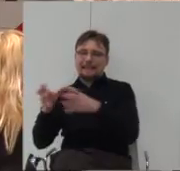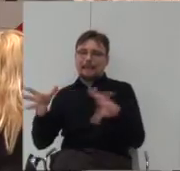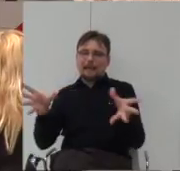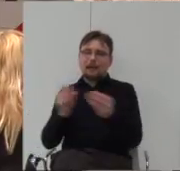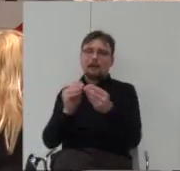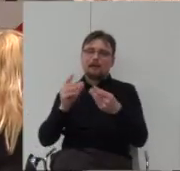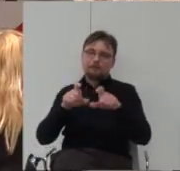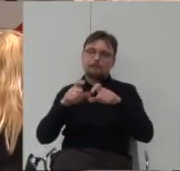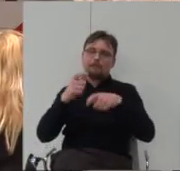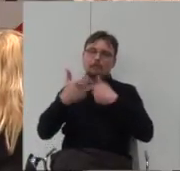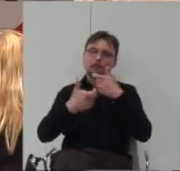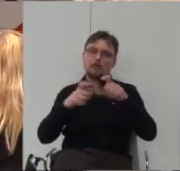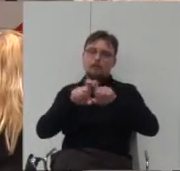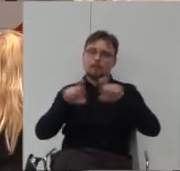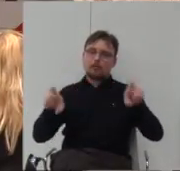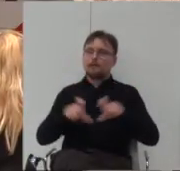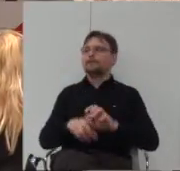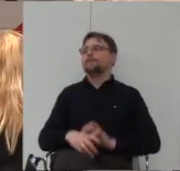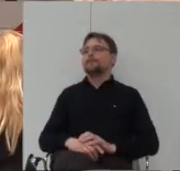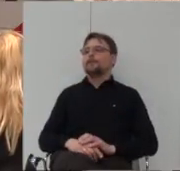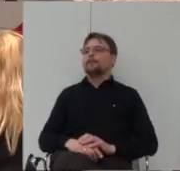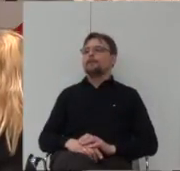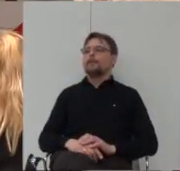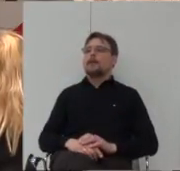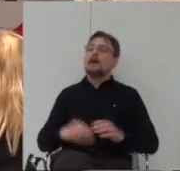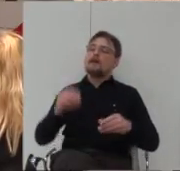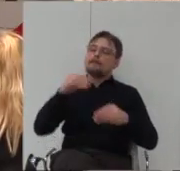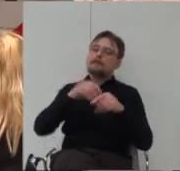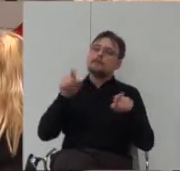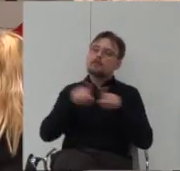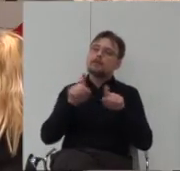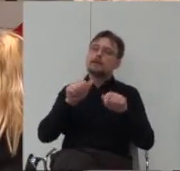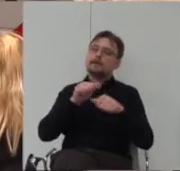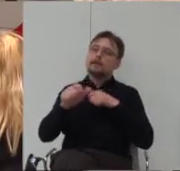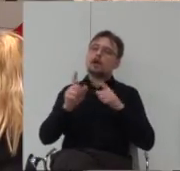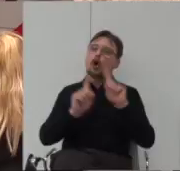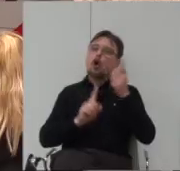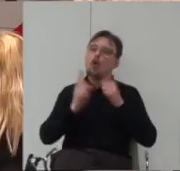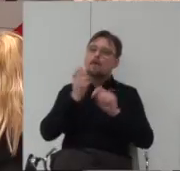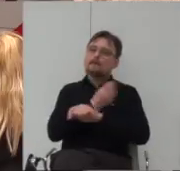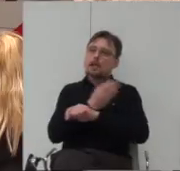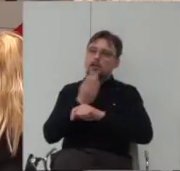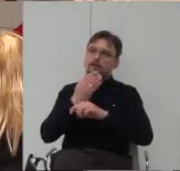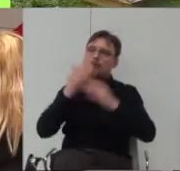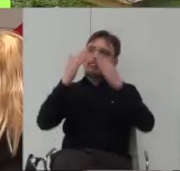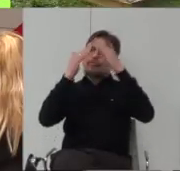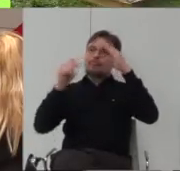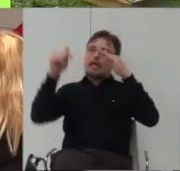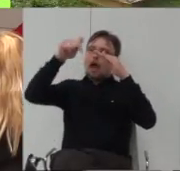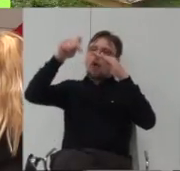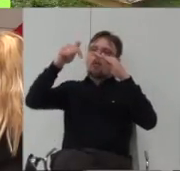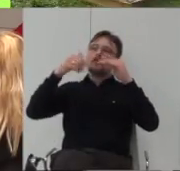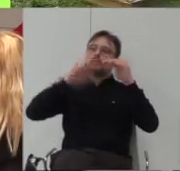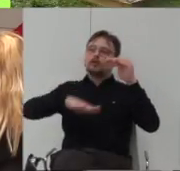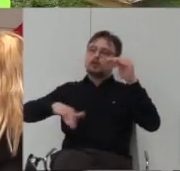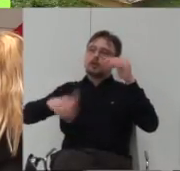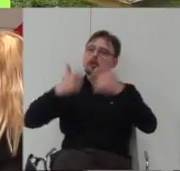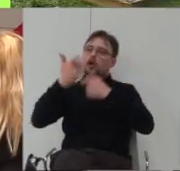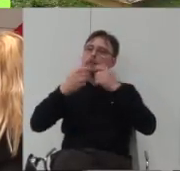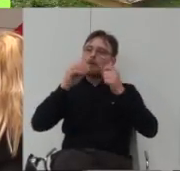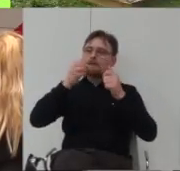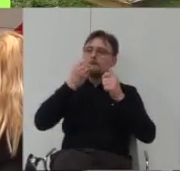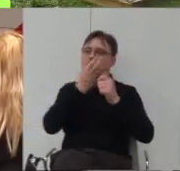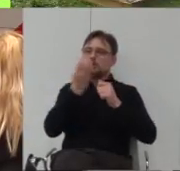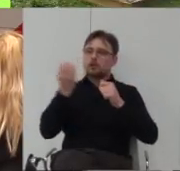wycieczce interesowało. Ale oprócz tego jest ogród warzywny, który dzieciaki uprawiają na dachu szkoły. No i tutaj